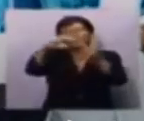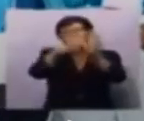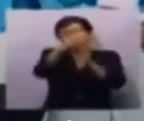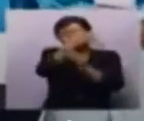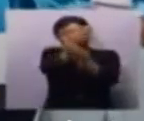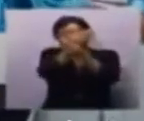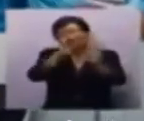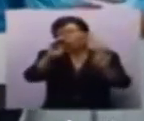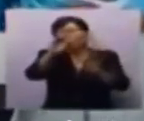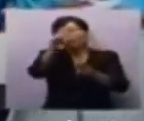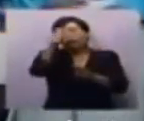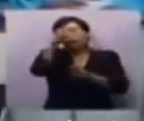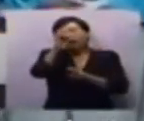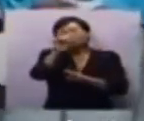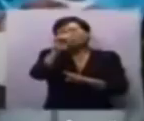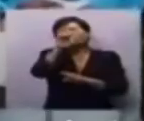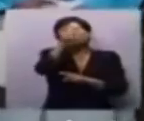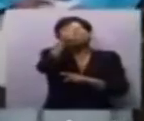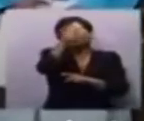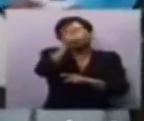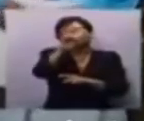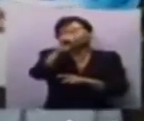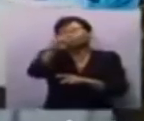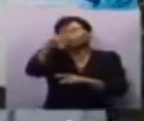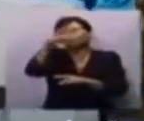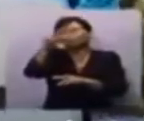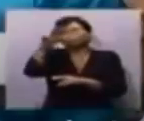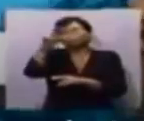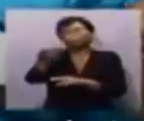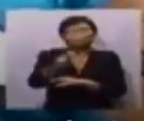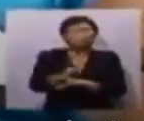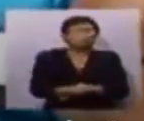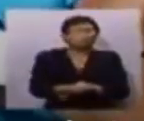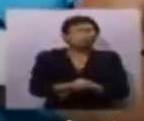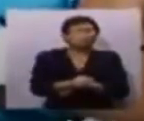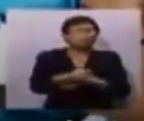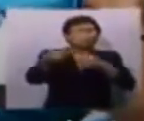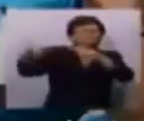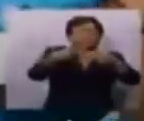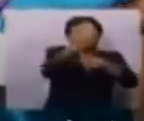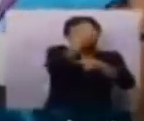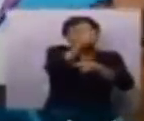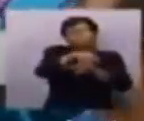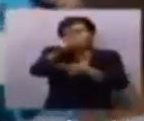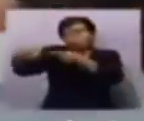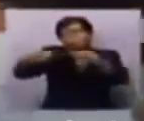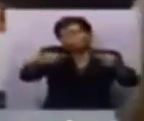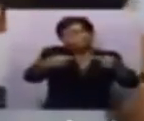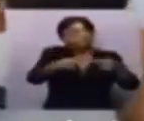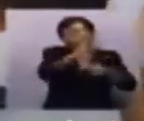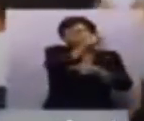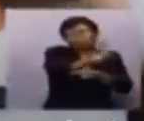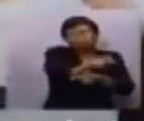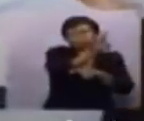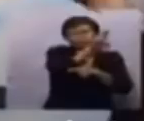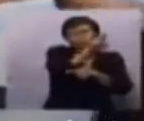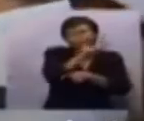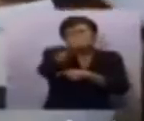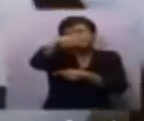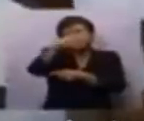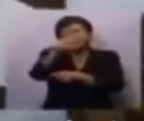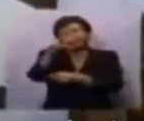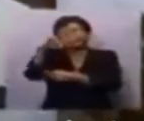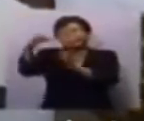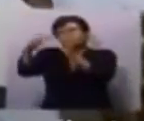dan calon bebas Amso Tuah. Kawasan DUN Tempasuk pula menyaksikan pertandingan empat penjuru antara calon BN,